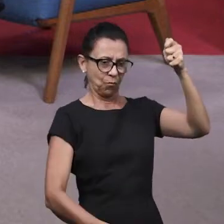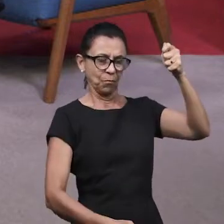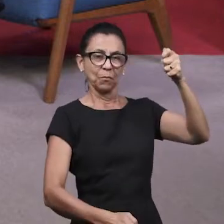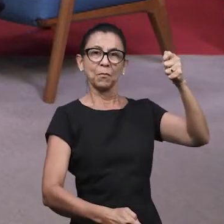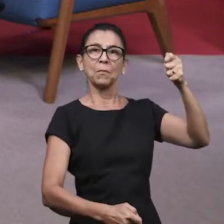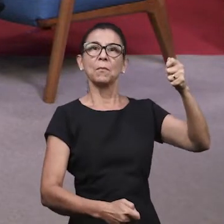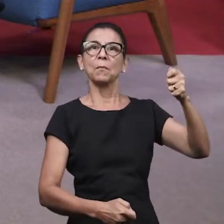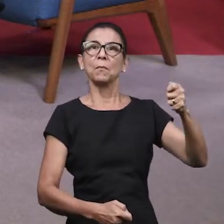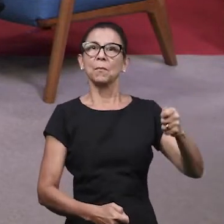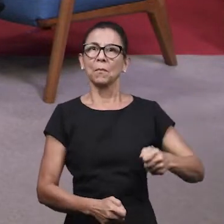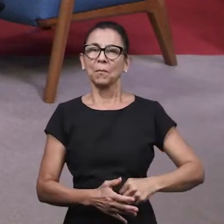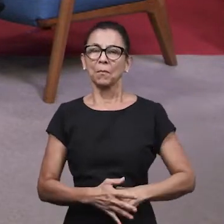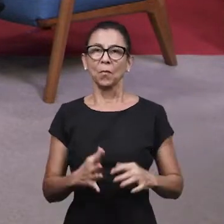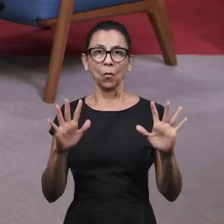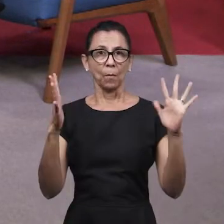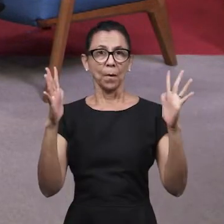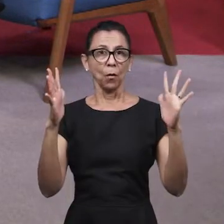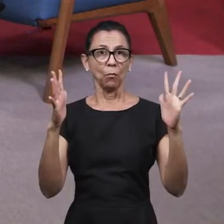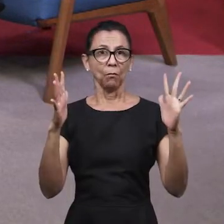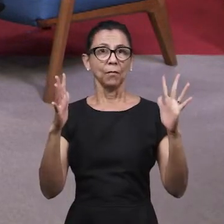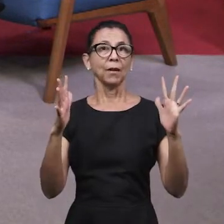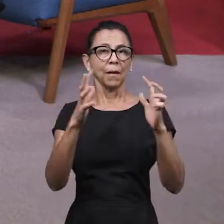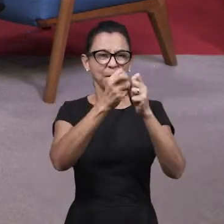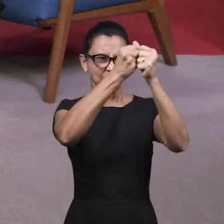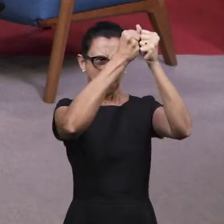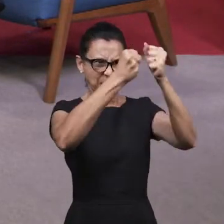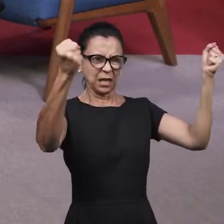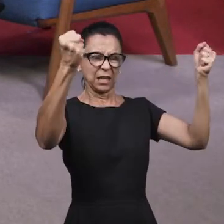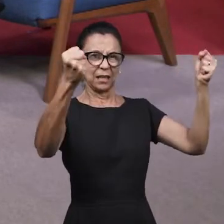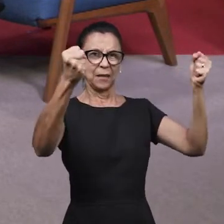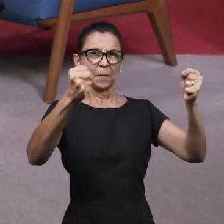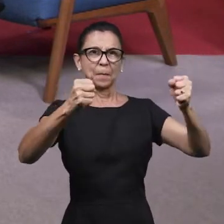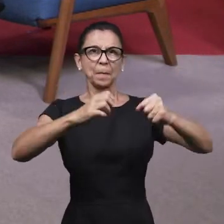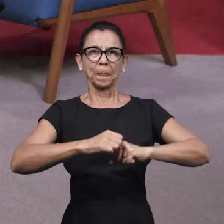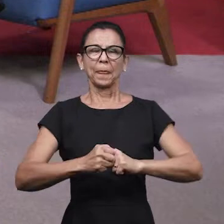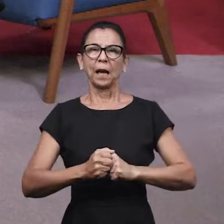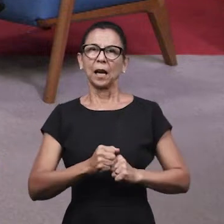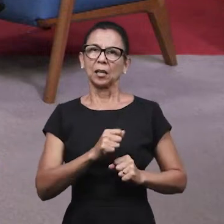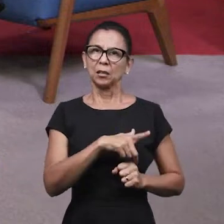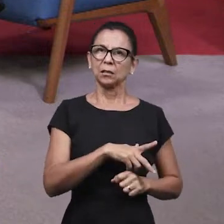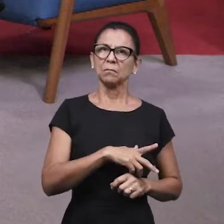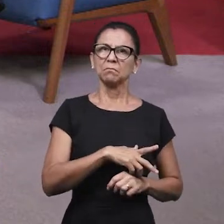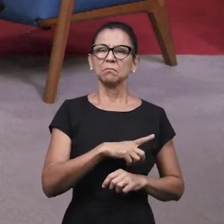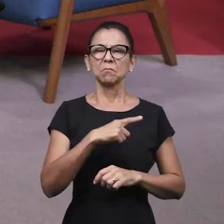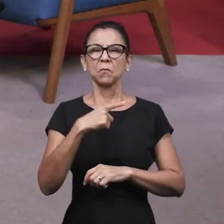Il a tué le lion, il est parti. Après, il est revenu par le même chemin